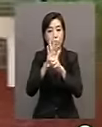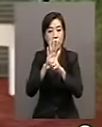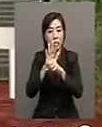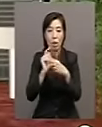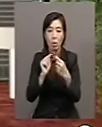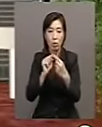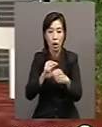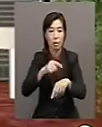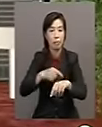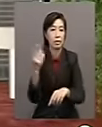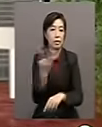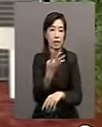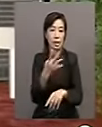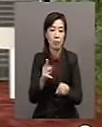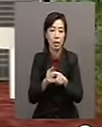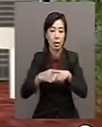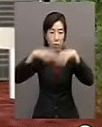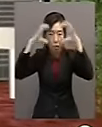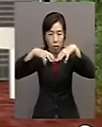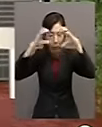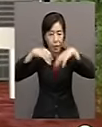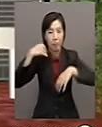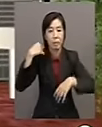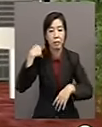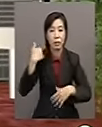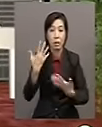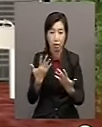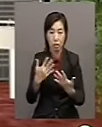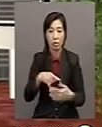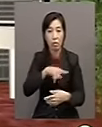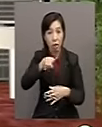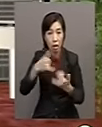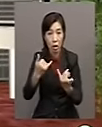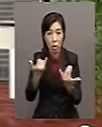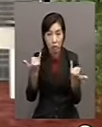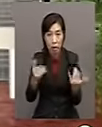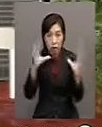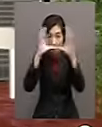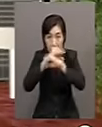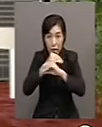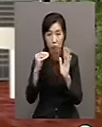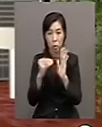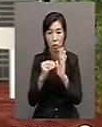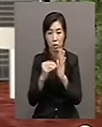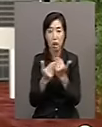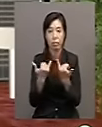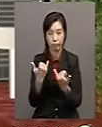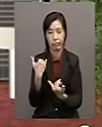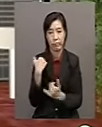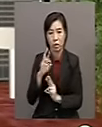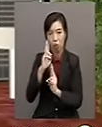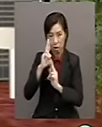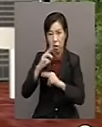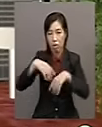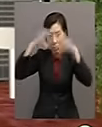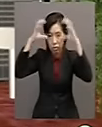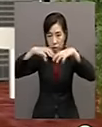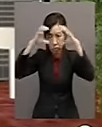งช่วงของ4นาฬิกาครับก็ยังคงมีฝนเกิดขึ้นนะครับเพราะฉะนั้นในช่วงของค่ำคืนวันนี้กรุงเทพมหานครยังคงต้องเฝ้าระวัง